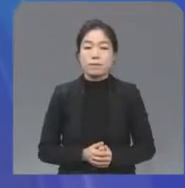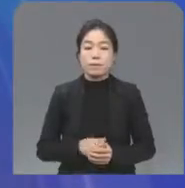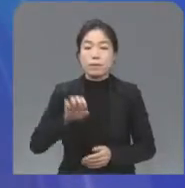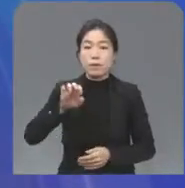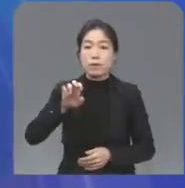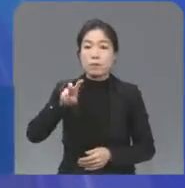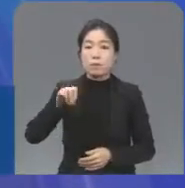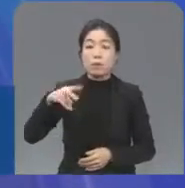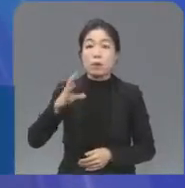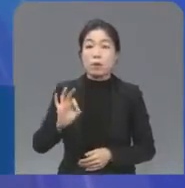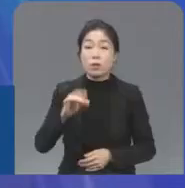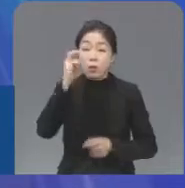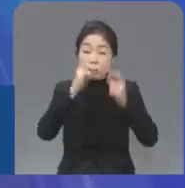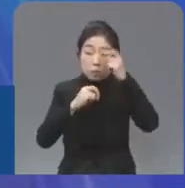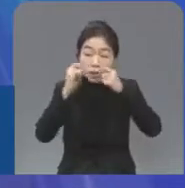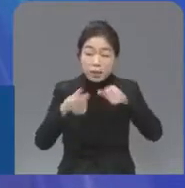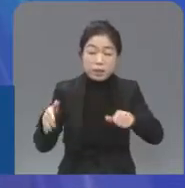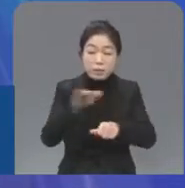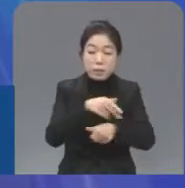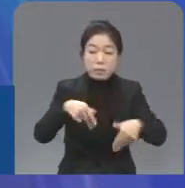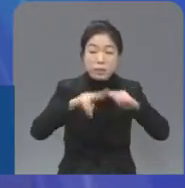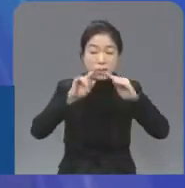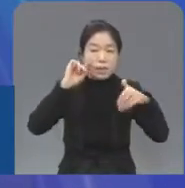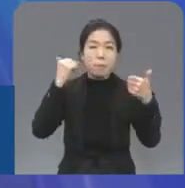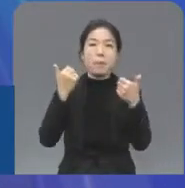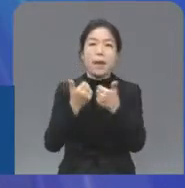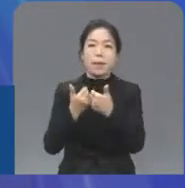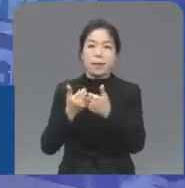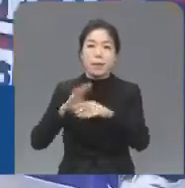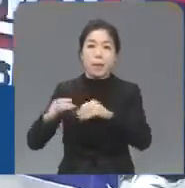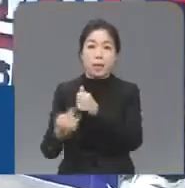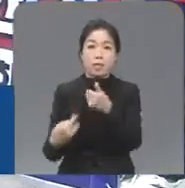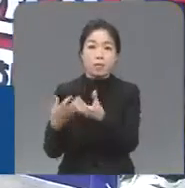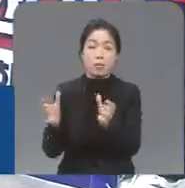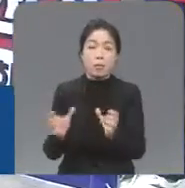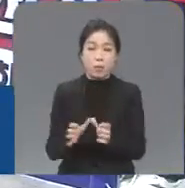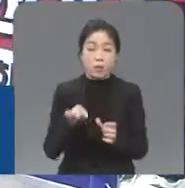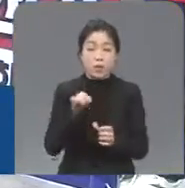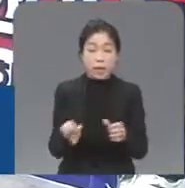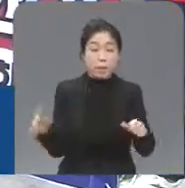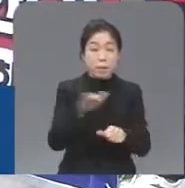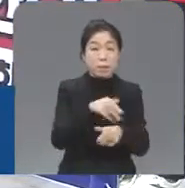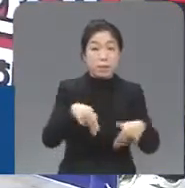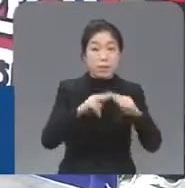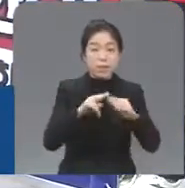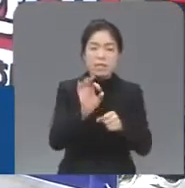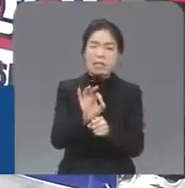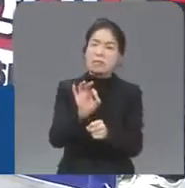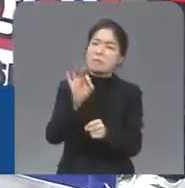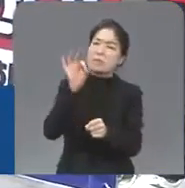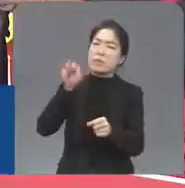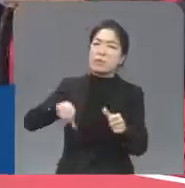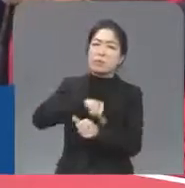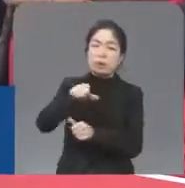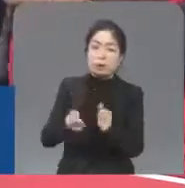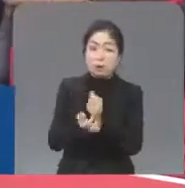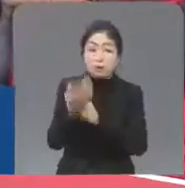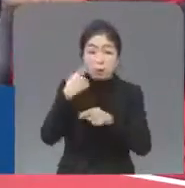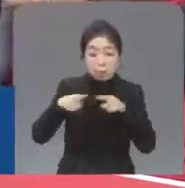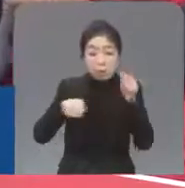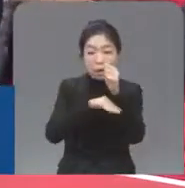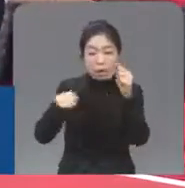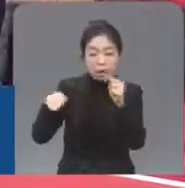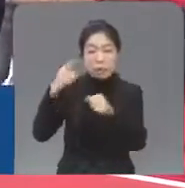평동산단 폐기물 매립시설 반대 주민공동대책위원회가 평동산단 매립장 시설은 10여 년 전에 환경영향평가를